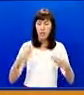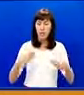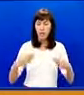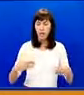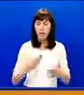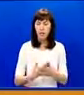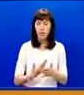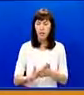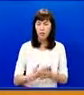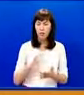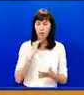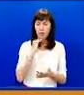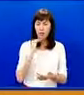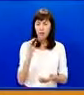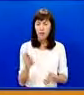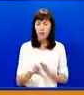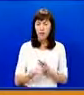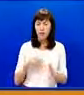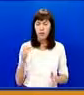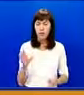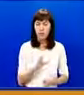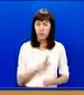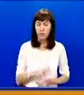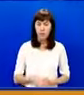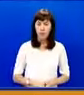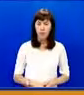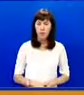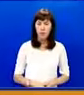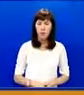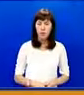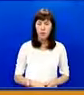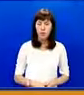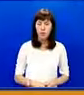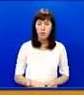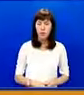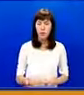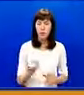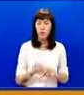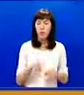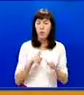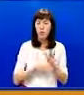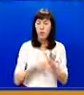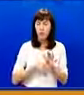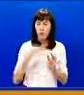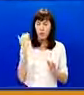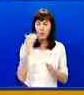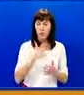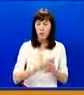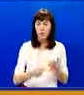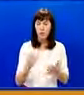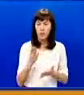үлгідегі кілемдерге көптеп таңдау жасауда. Өте кілемдер арзан, сапалы, сатып алып